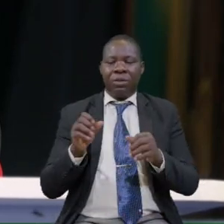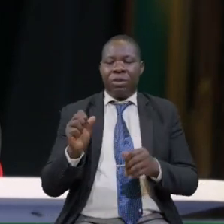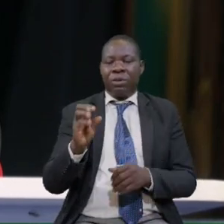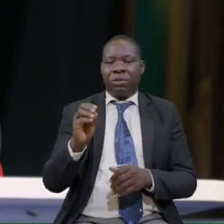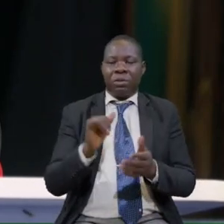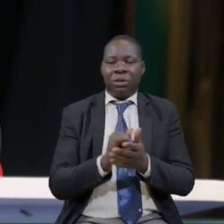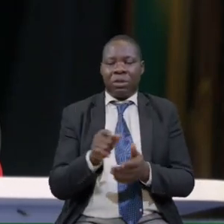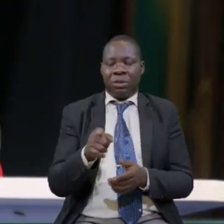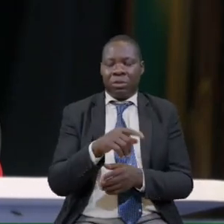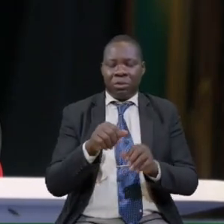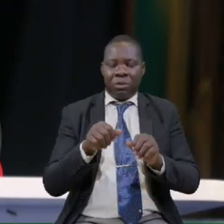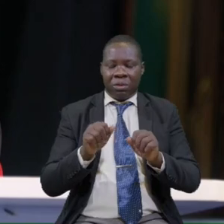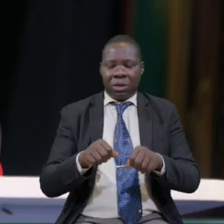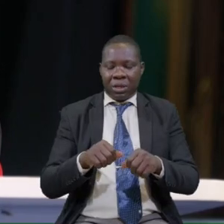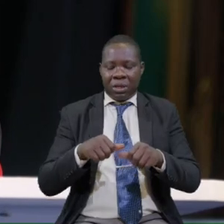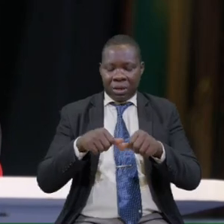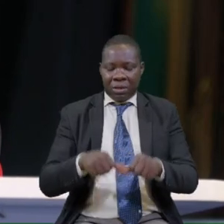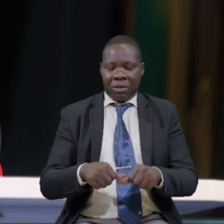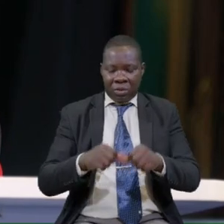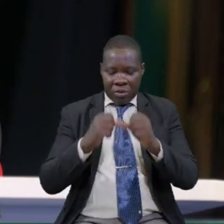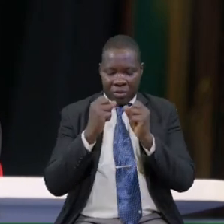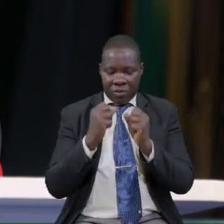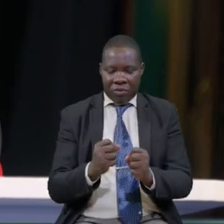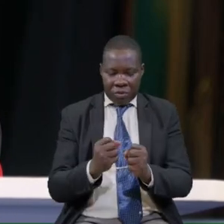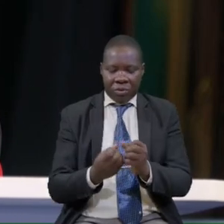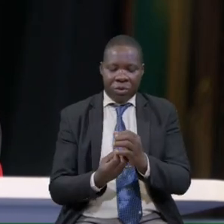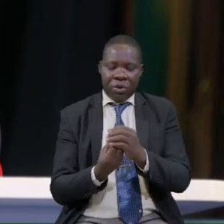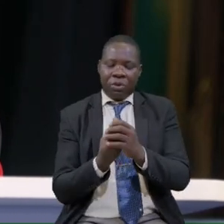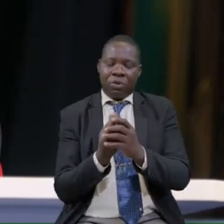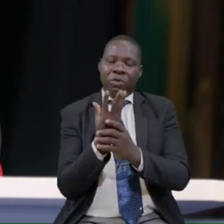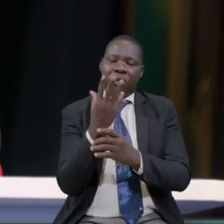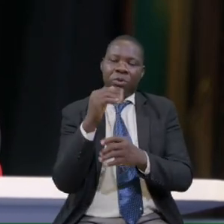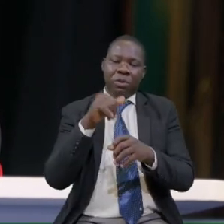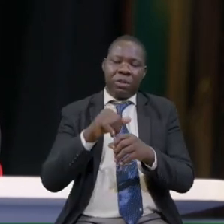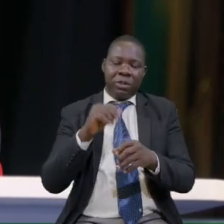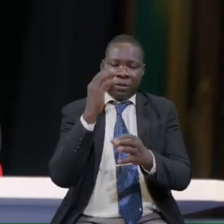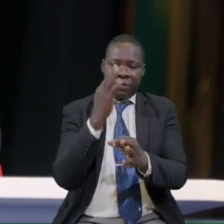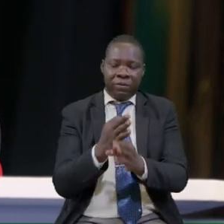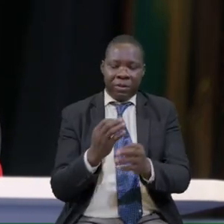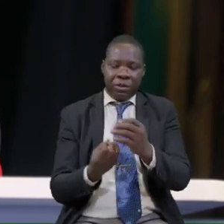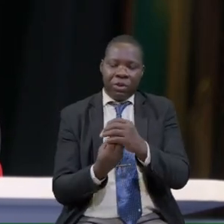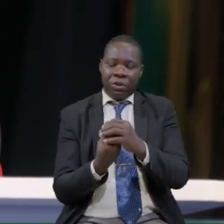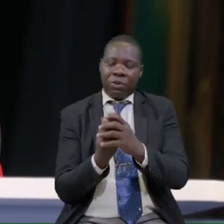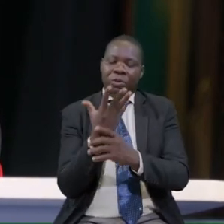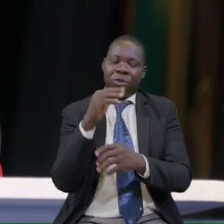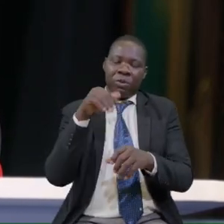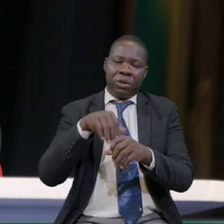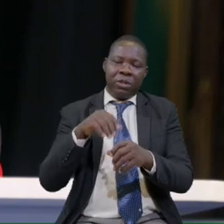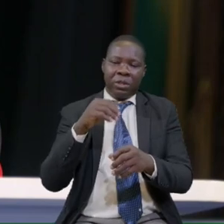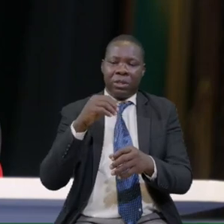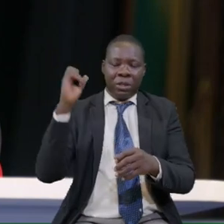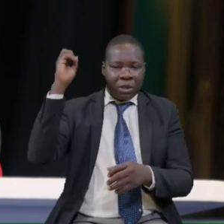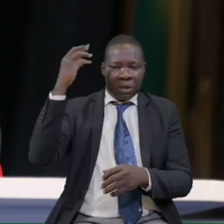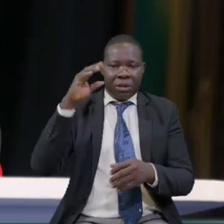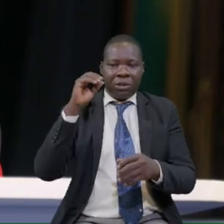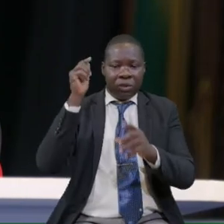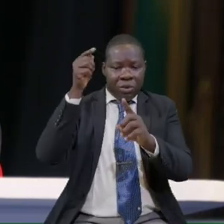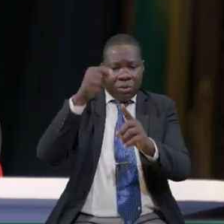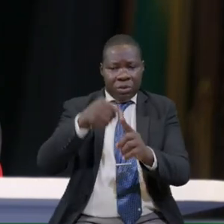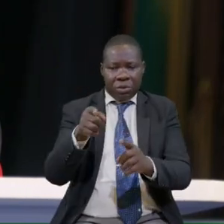que vous puissiez devenir fort, croître dans la grâce, jusqu'à ce que